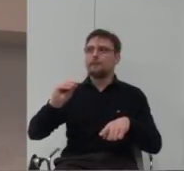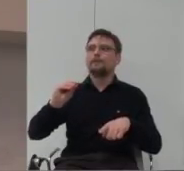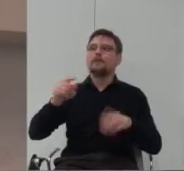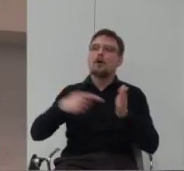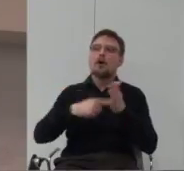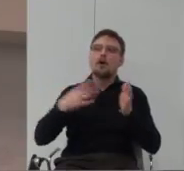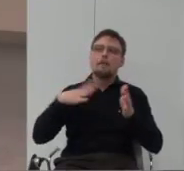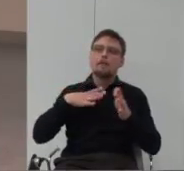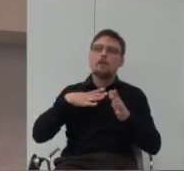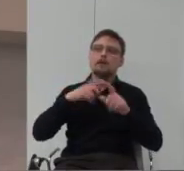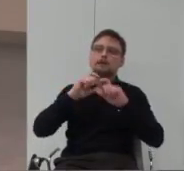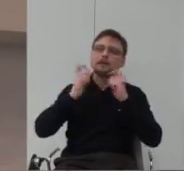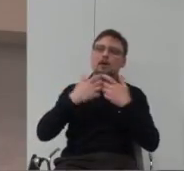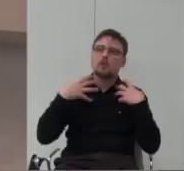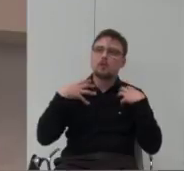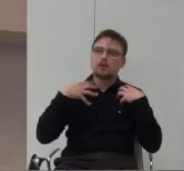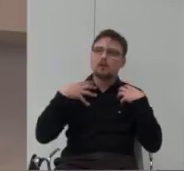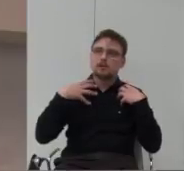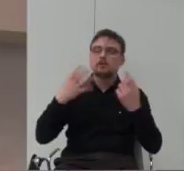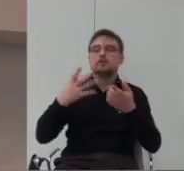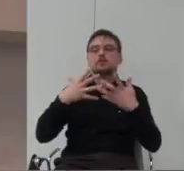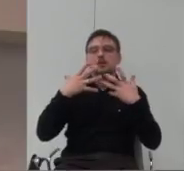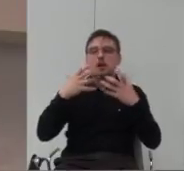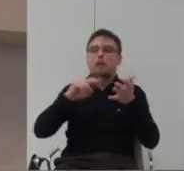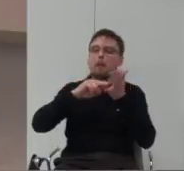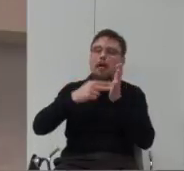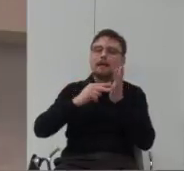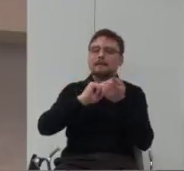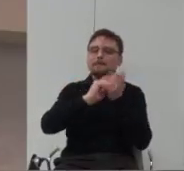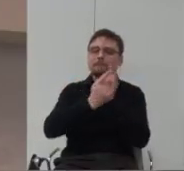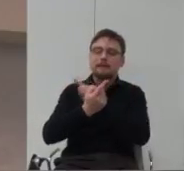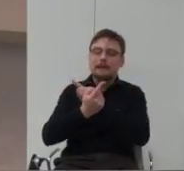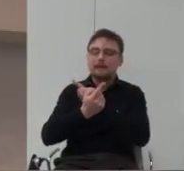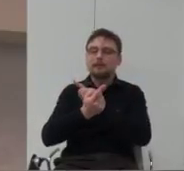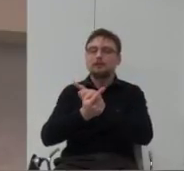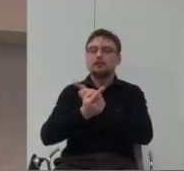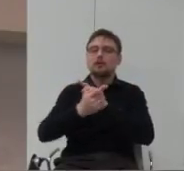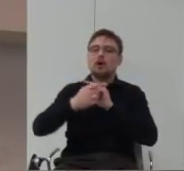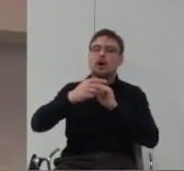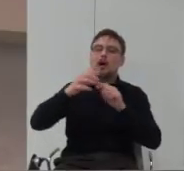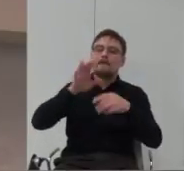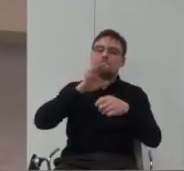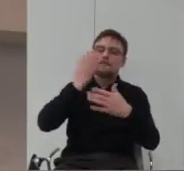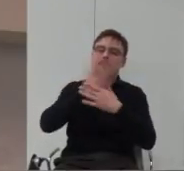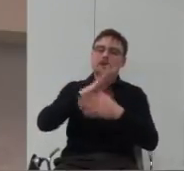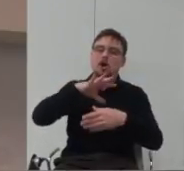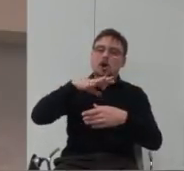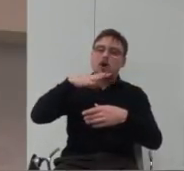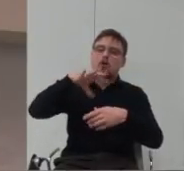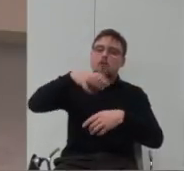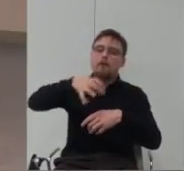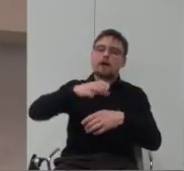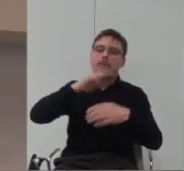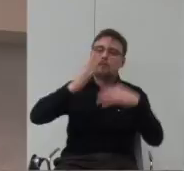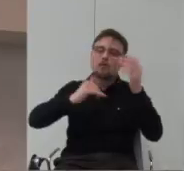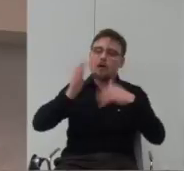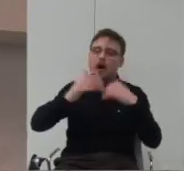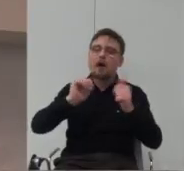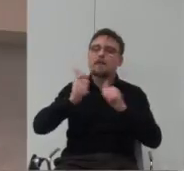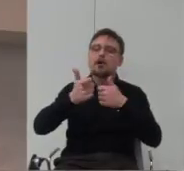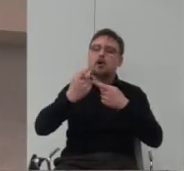Maslow, który zajmował się całe życie przestawieniem sektora budowlanego, przede wszystkim sektora